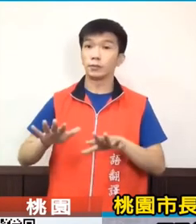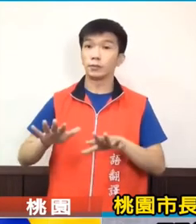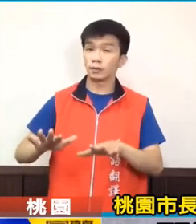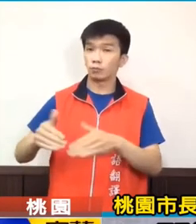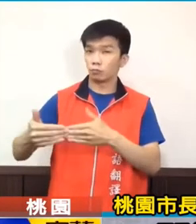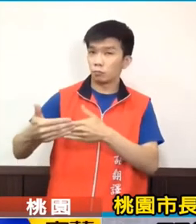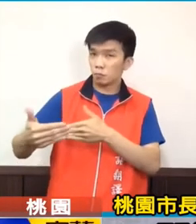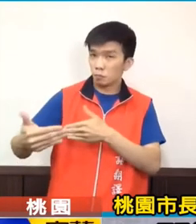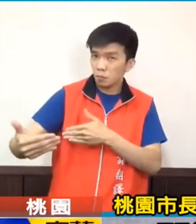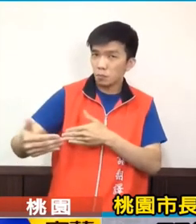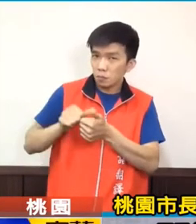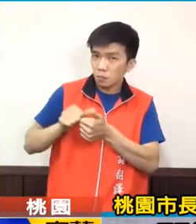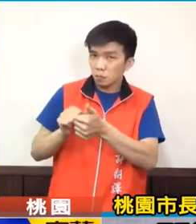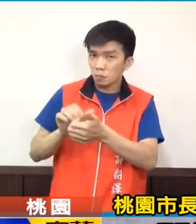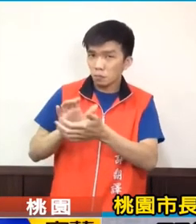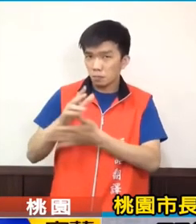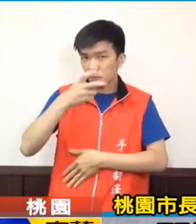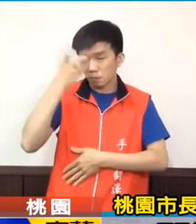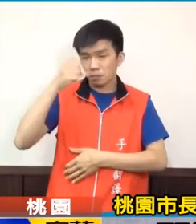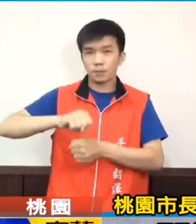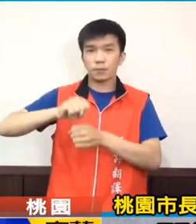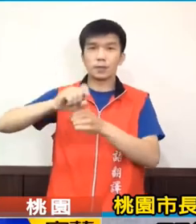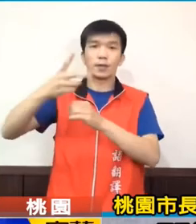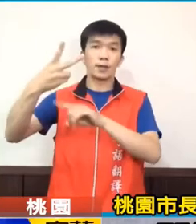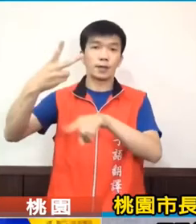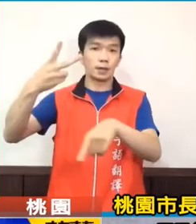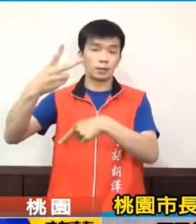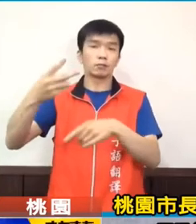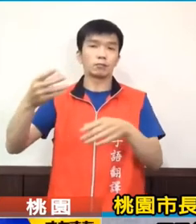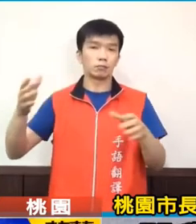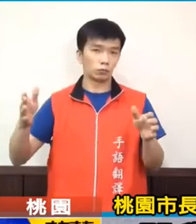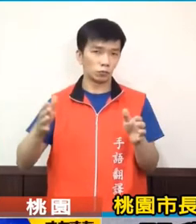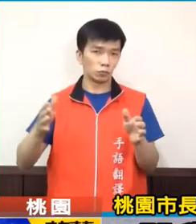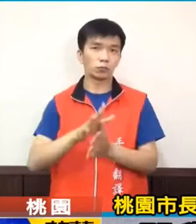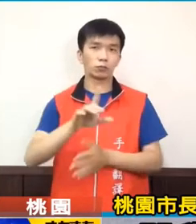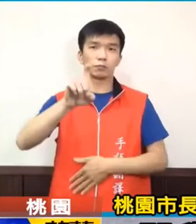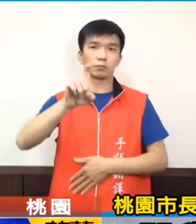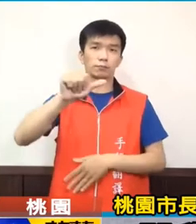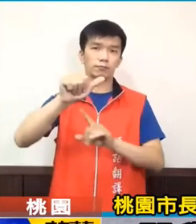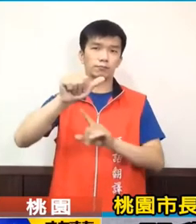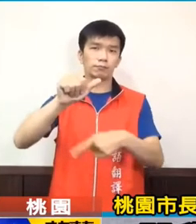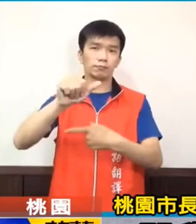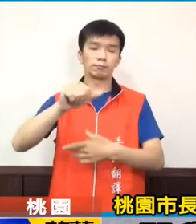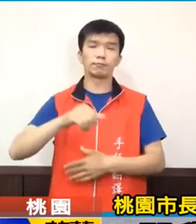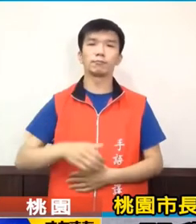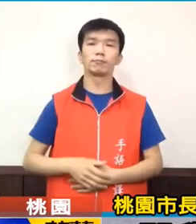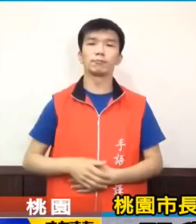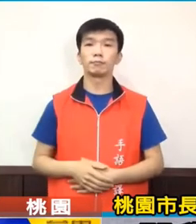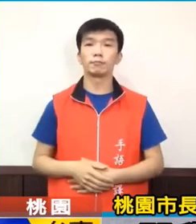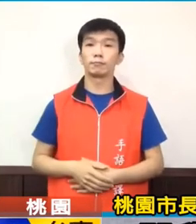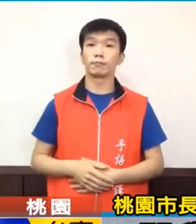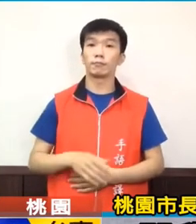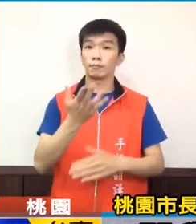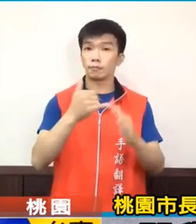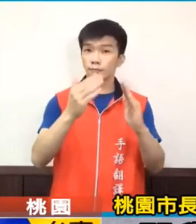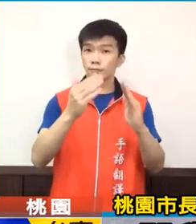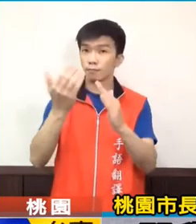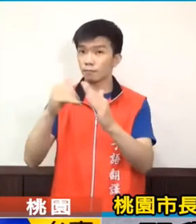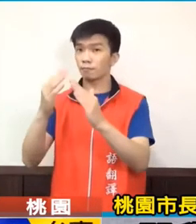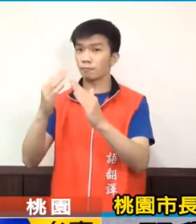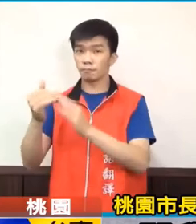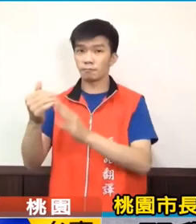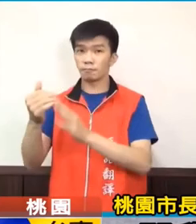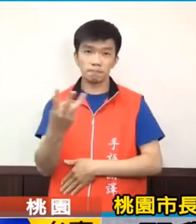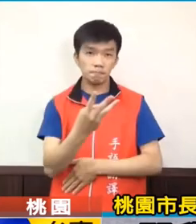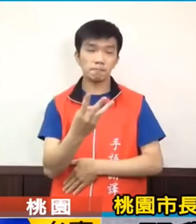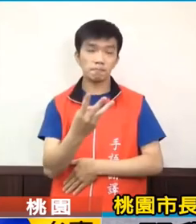2位，那累计是15位，哦，这三个是学校的状况。那我们特别要请这三个学校都这